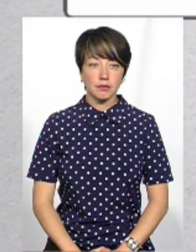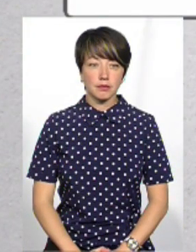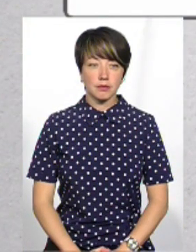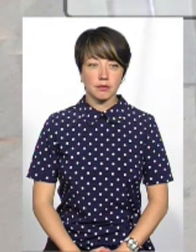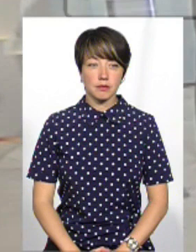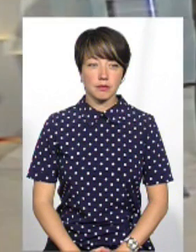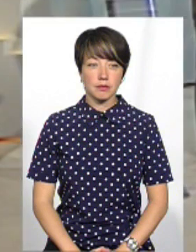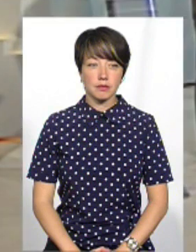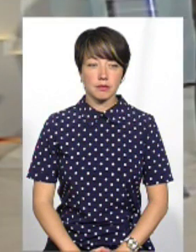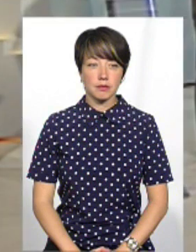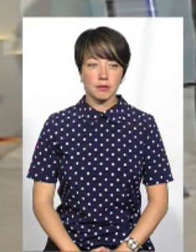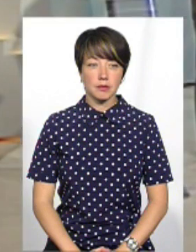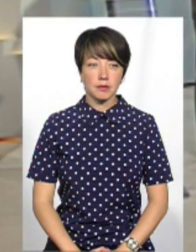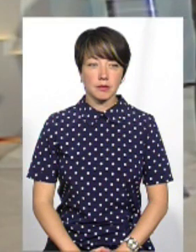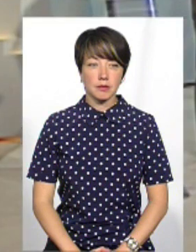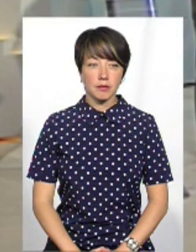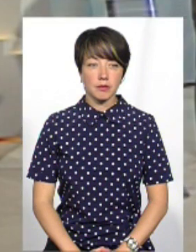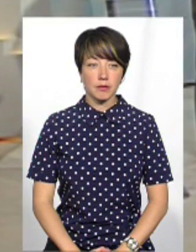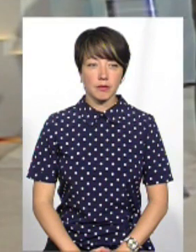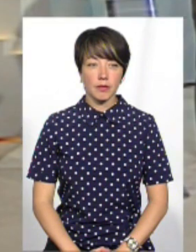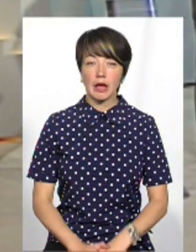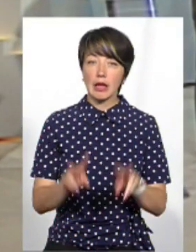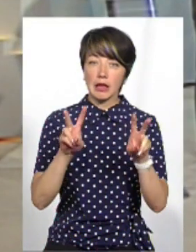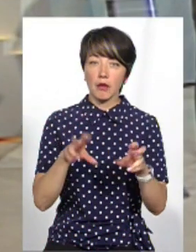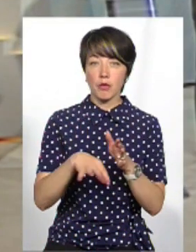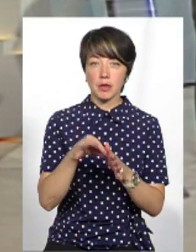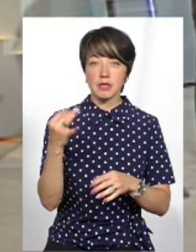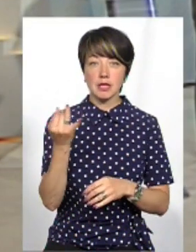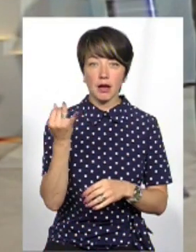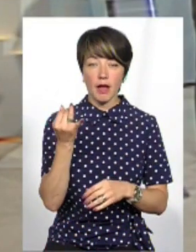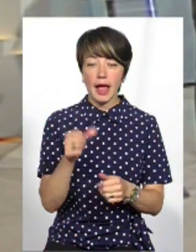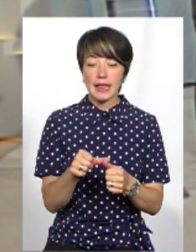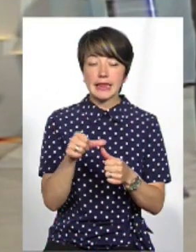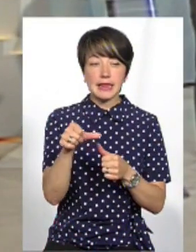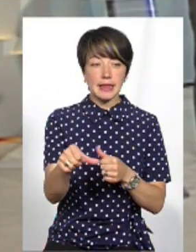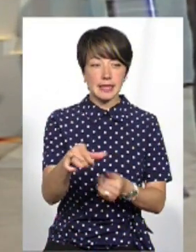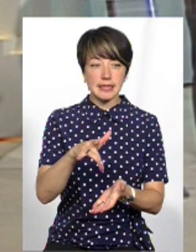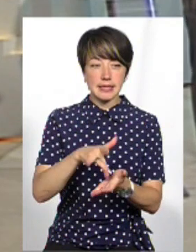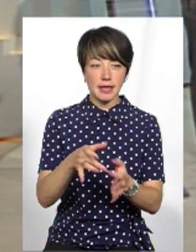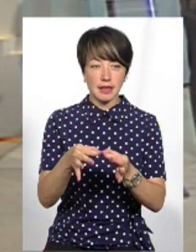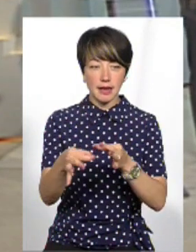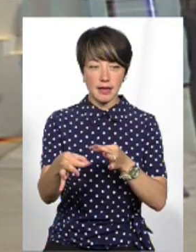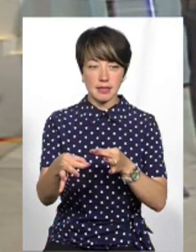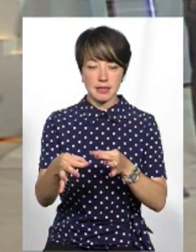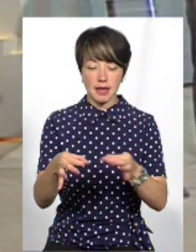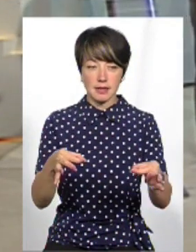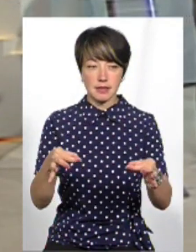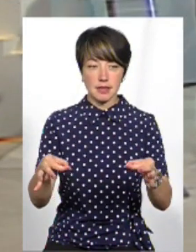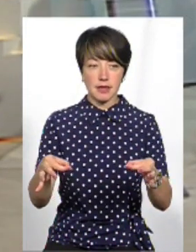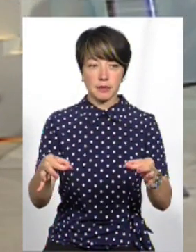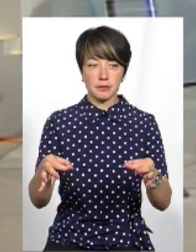Давайте, напевно, що оберемо тему, яка є всім зараз цікава. Це тема децентралізація. Давайте, децентралізація.